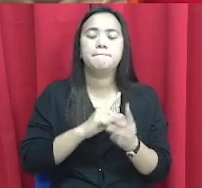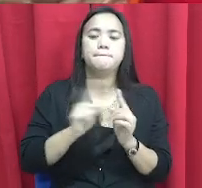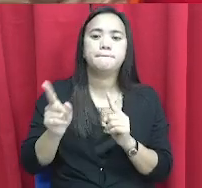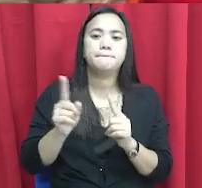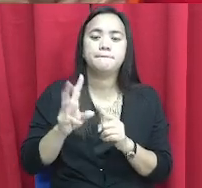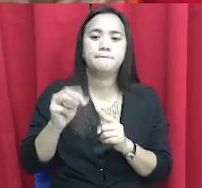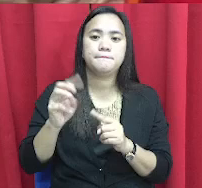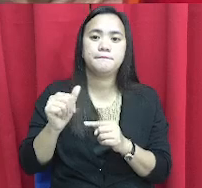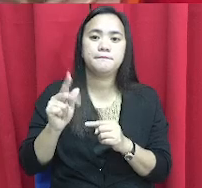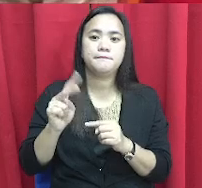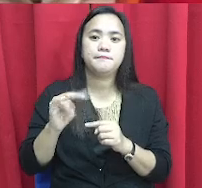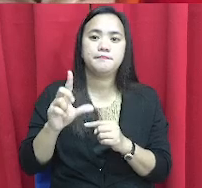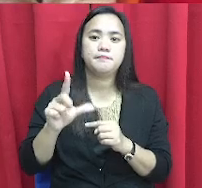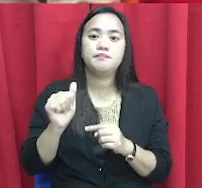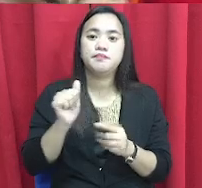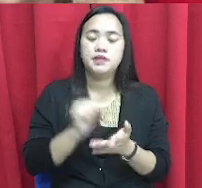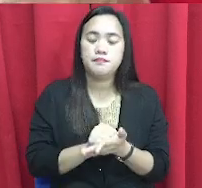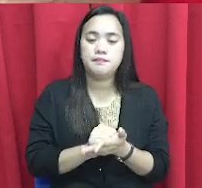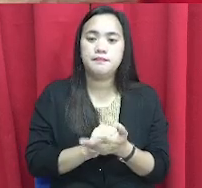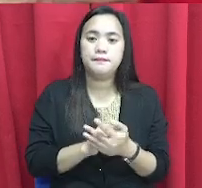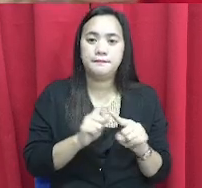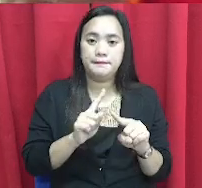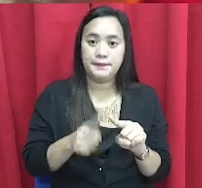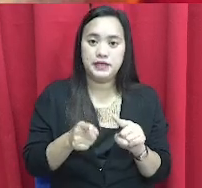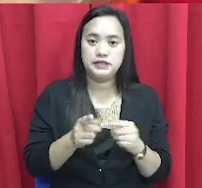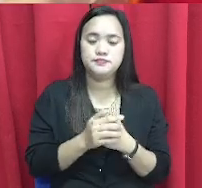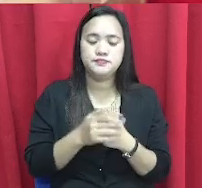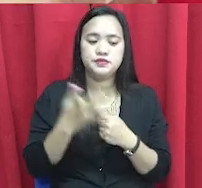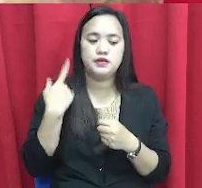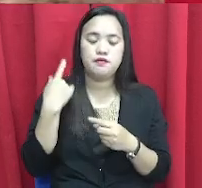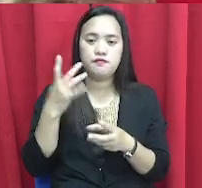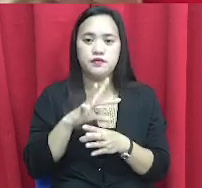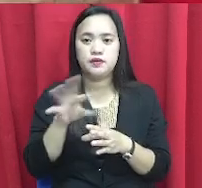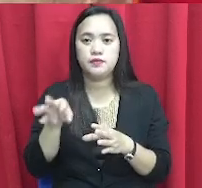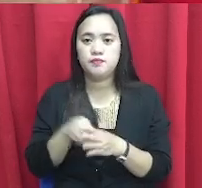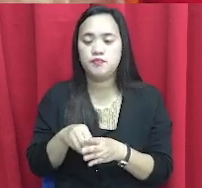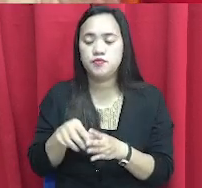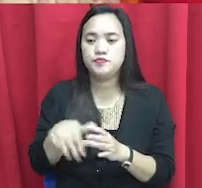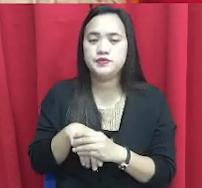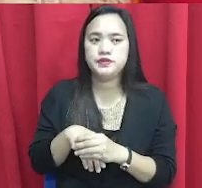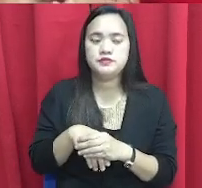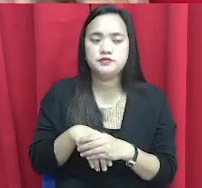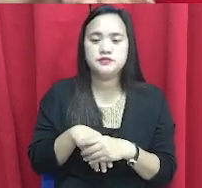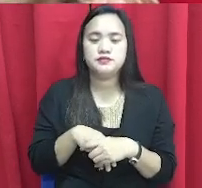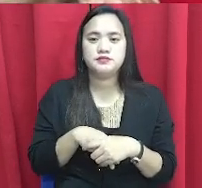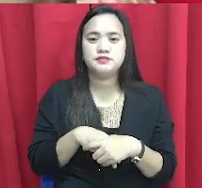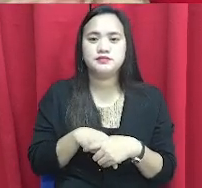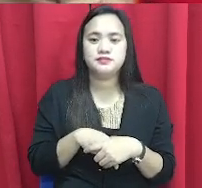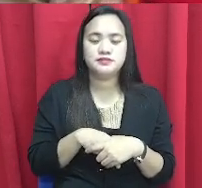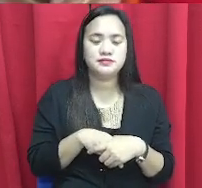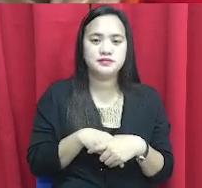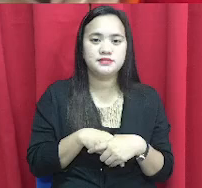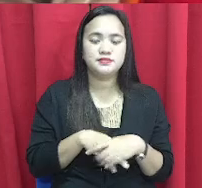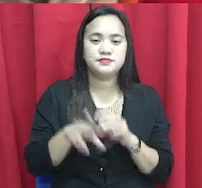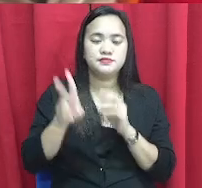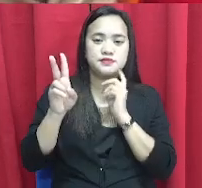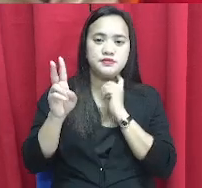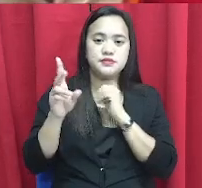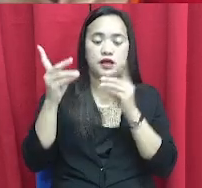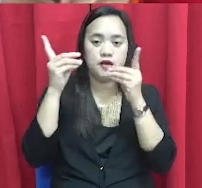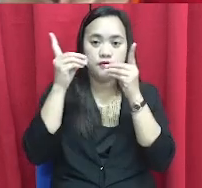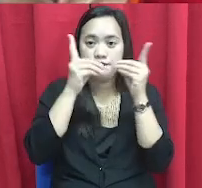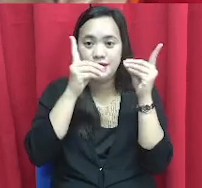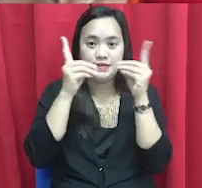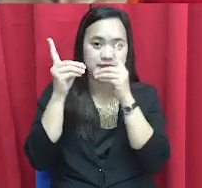n ari bagos ay na-involve ako sa mga iba't ibang vices kasalanan sa